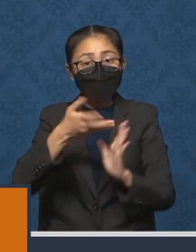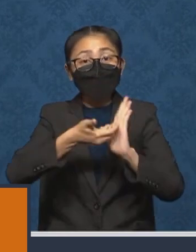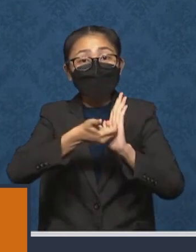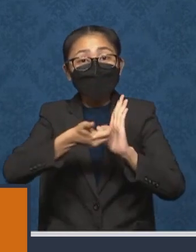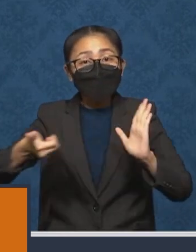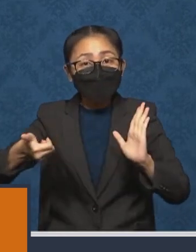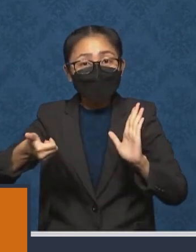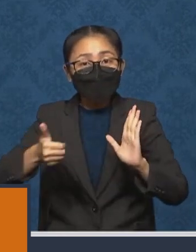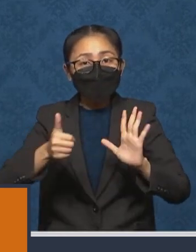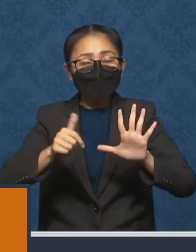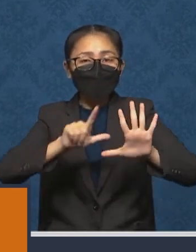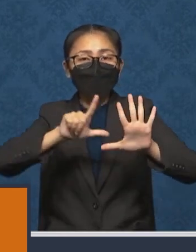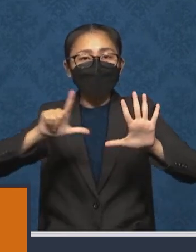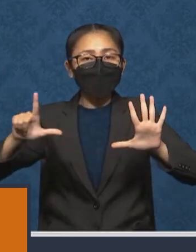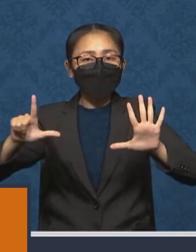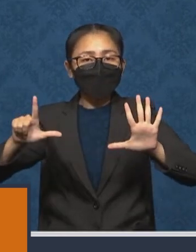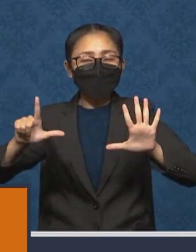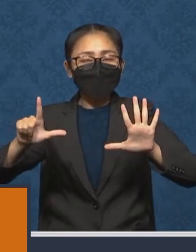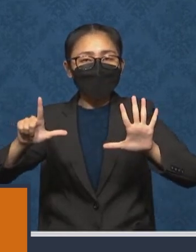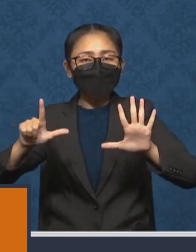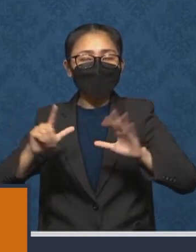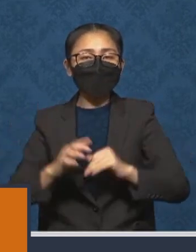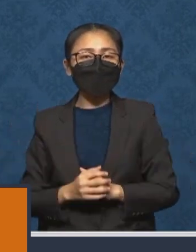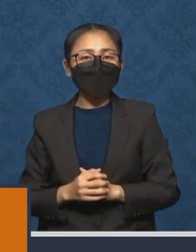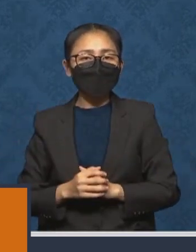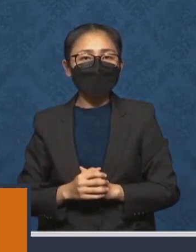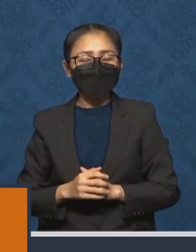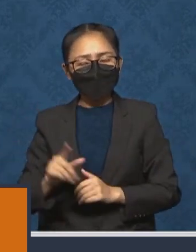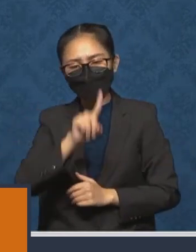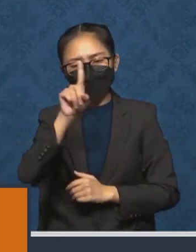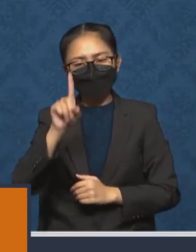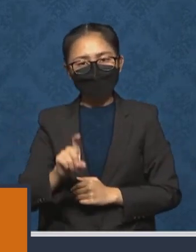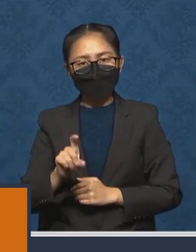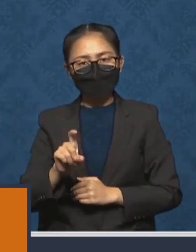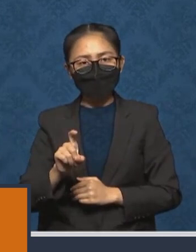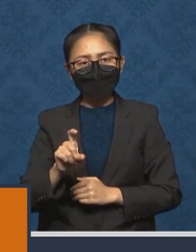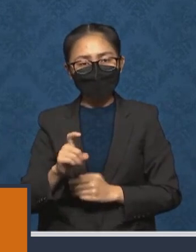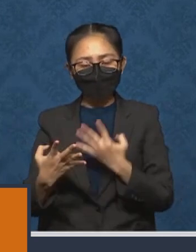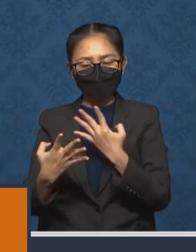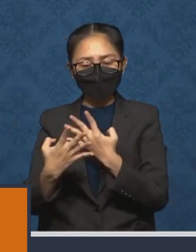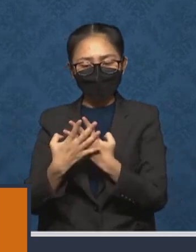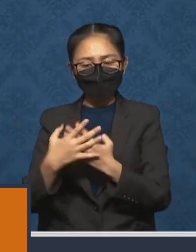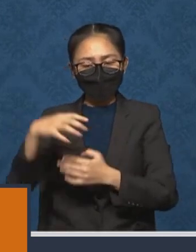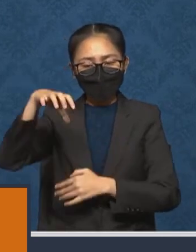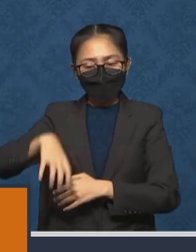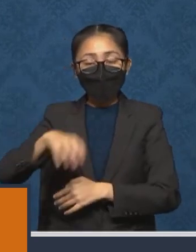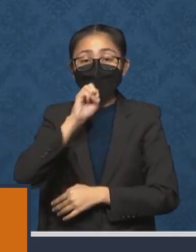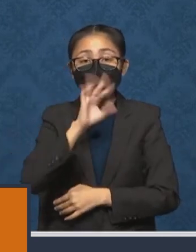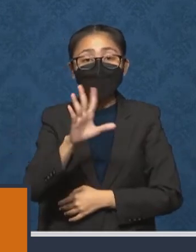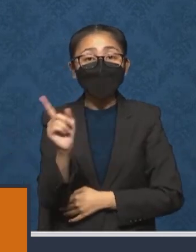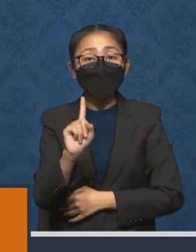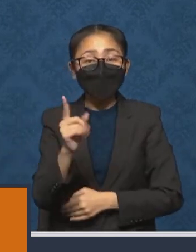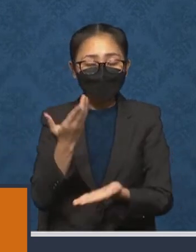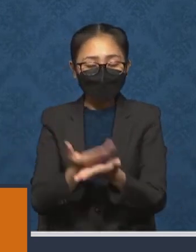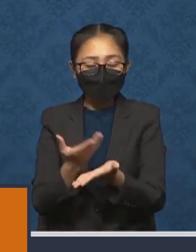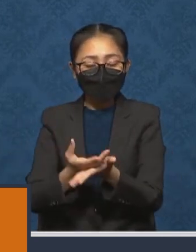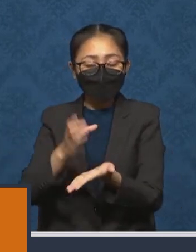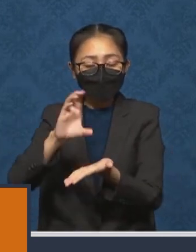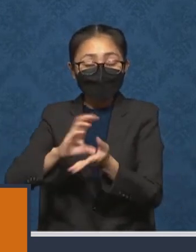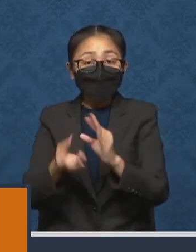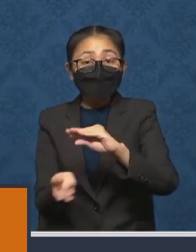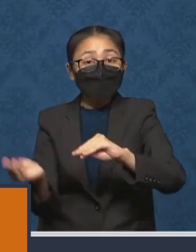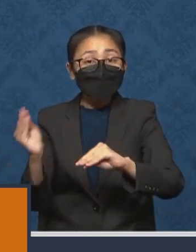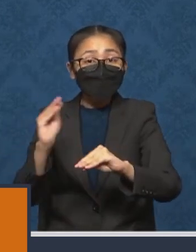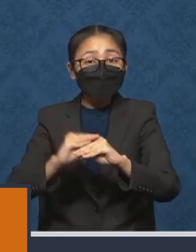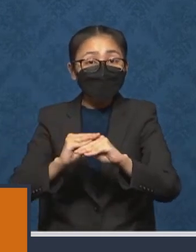แค่5ล้านบาทเท่านั้นซึ่งข้อสงสัยนี้ทางกรมราชทัณฑ์ก็ได้ชี้แจงว่างบที่เพิ่มขึ้นมานั้น